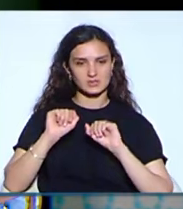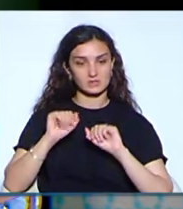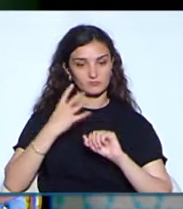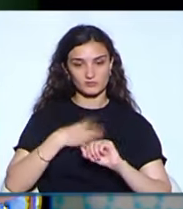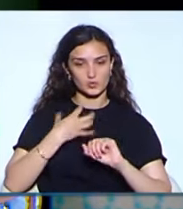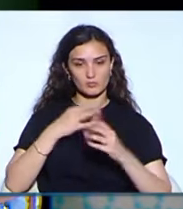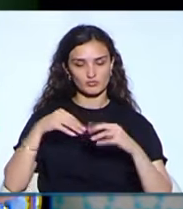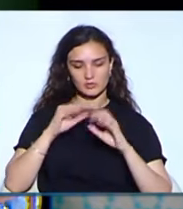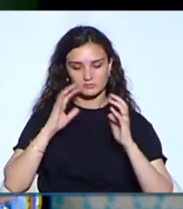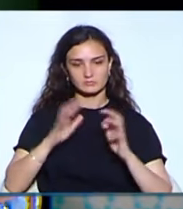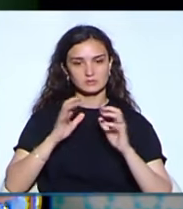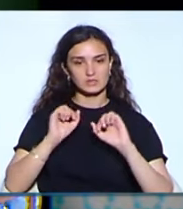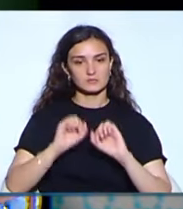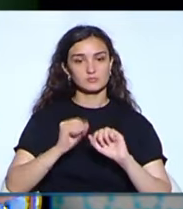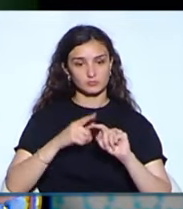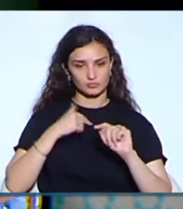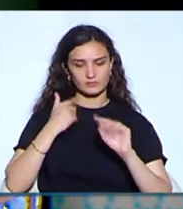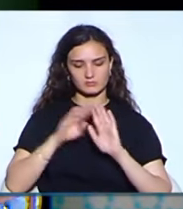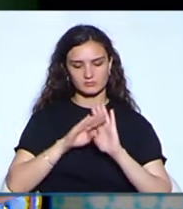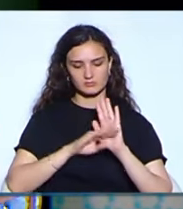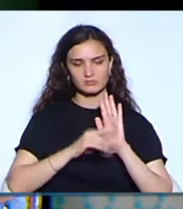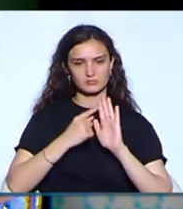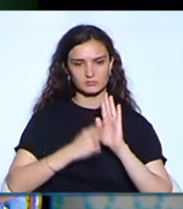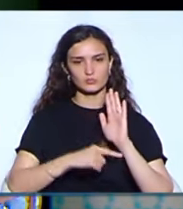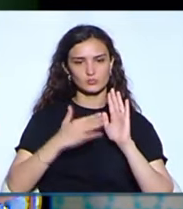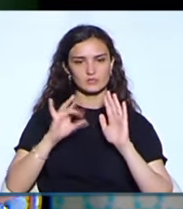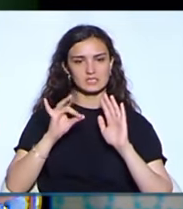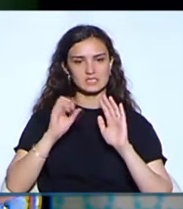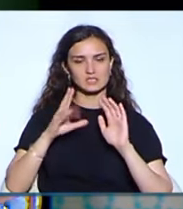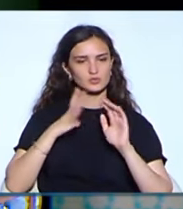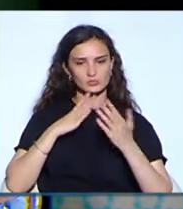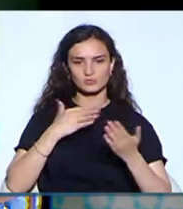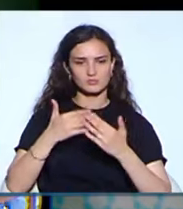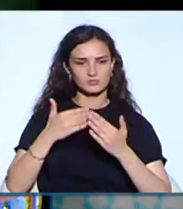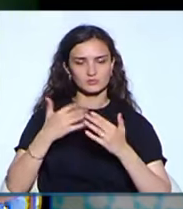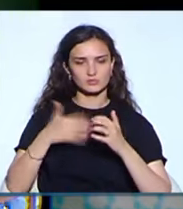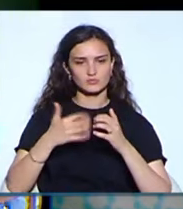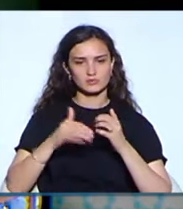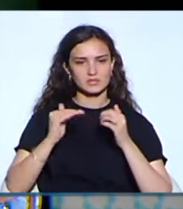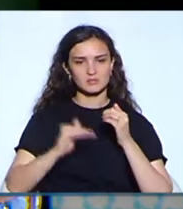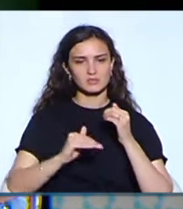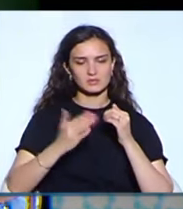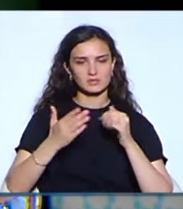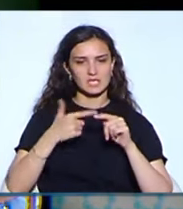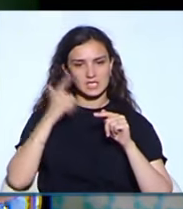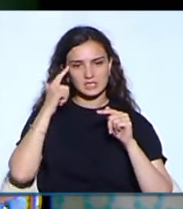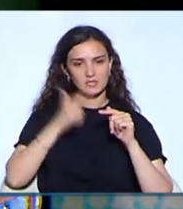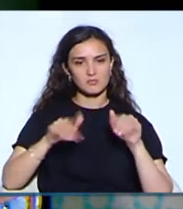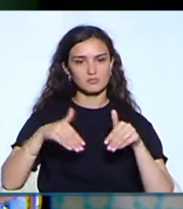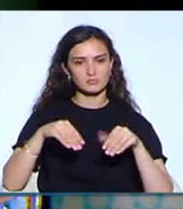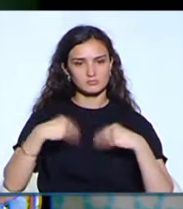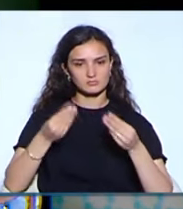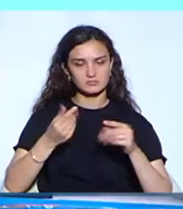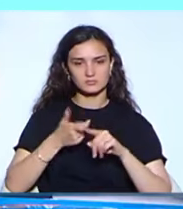ფაქტორების გამოვლინება, ხო? და ჩვენ ჩამოვთვალეთ ეს ფსიქოსოციალური რისკ ფაქტორები, იყო საშუალო და დაბალი დონე განათლების